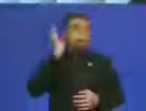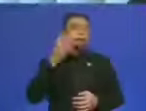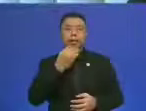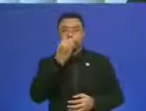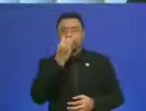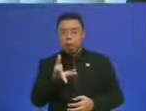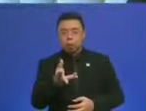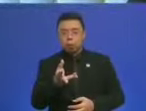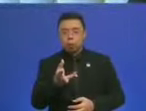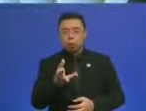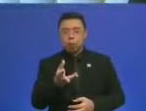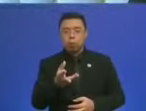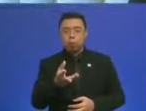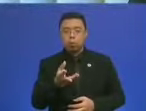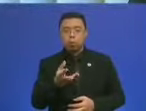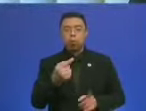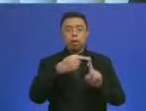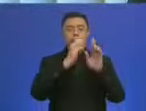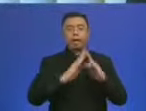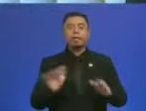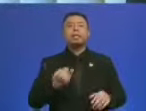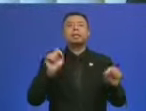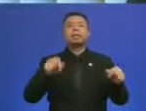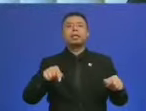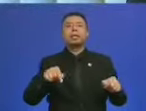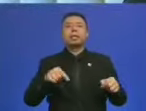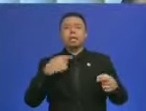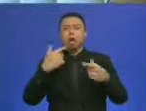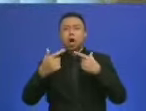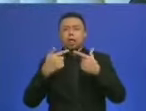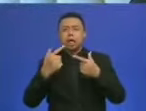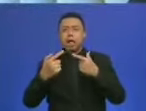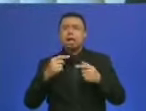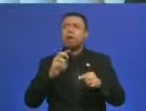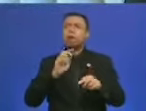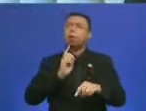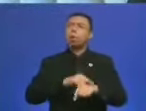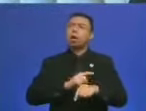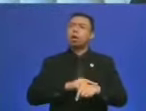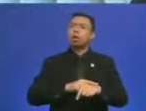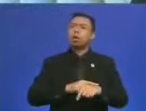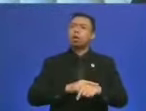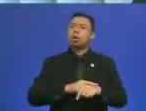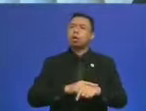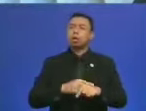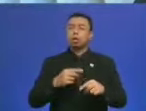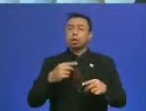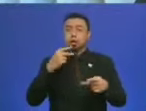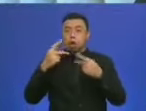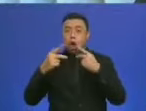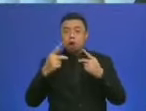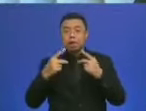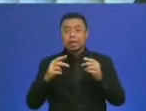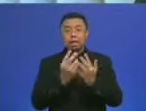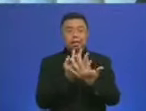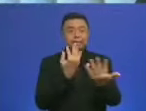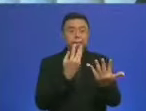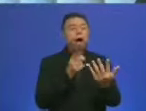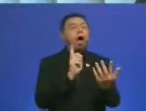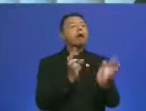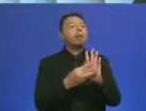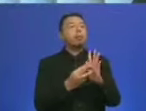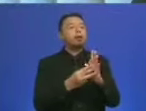Hai gereja-gereja seperti ini controllernya waktu dia mengklaim jemaat yang mengalami